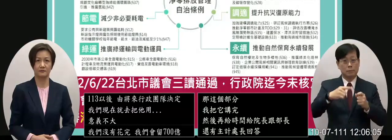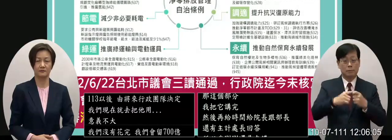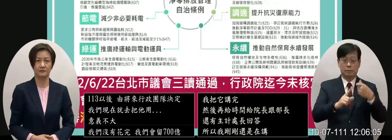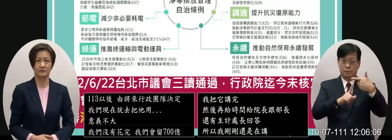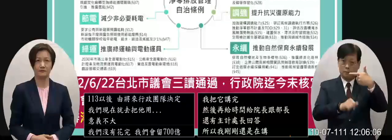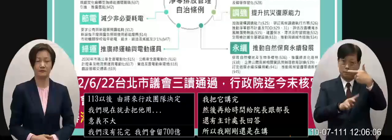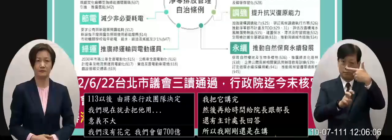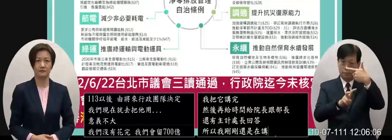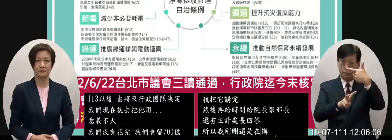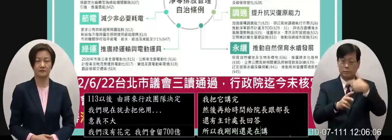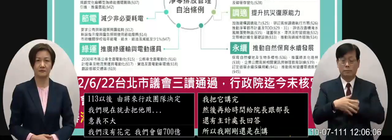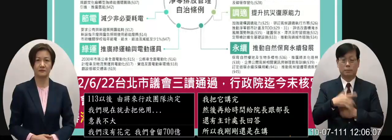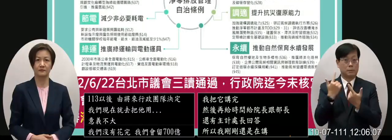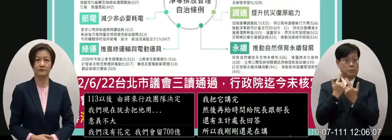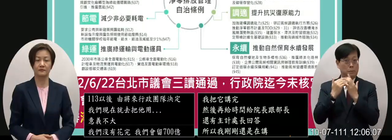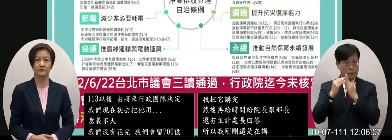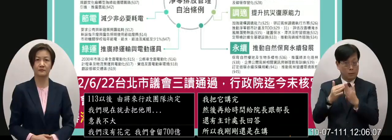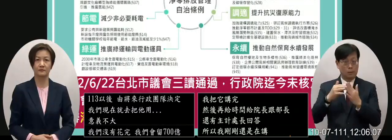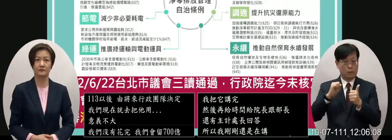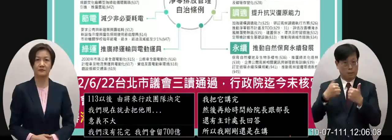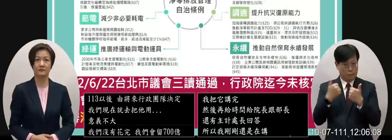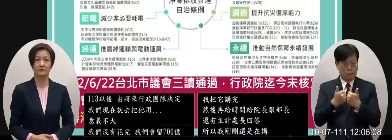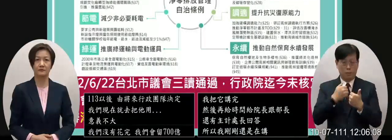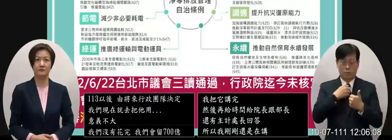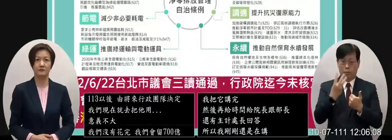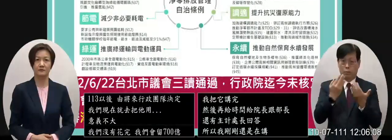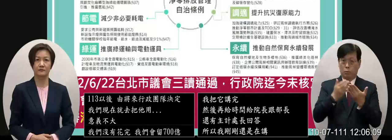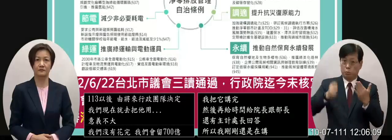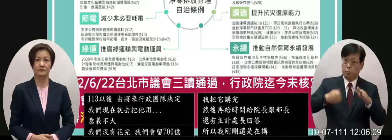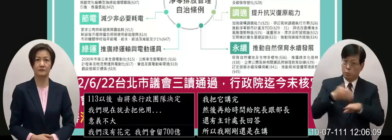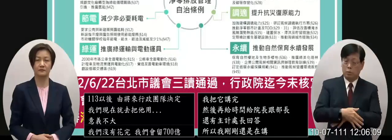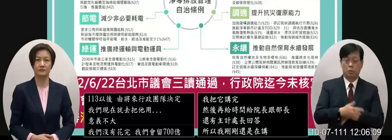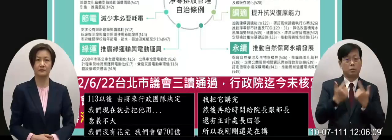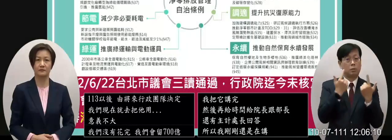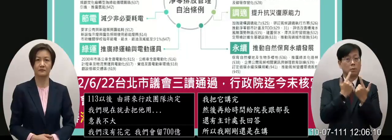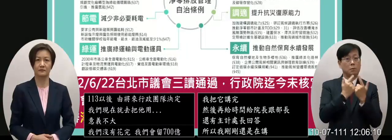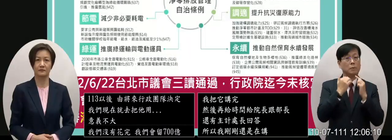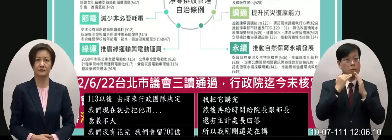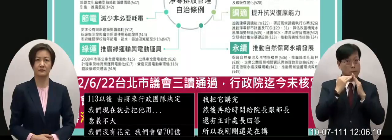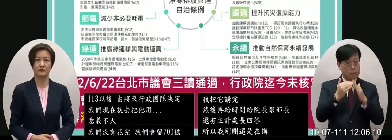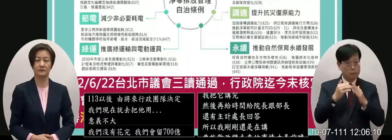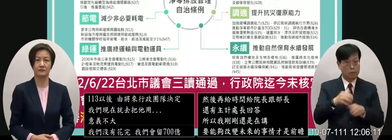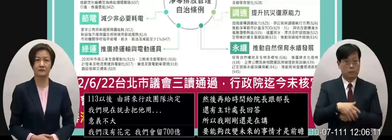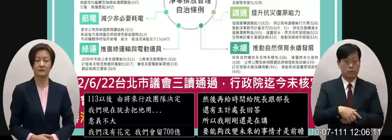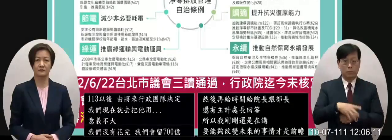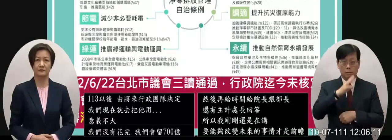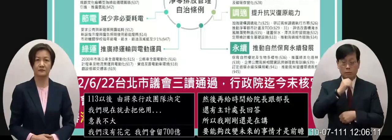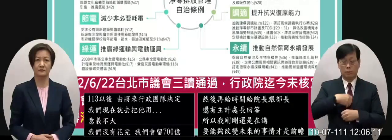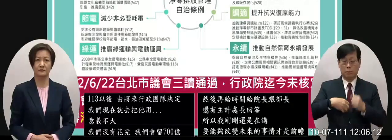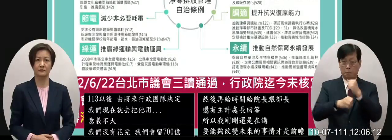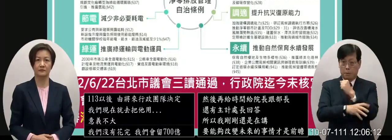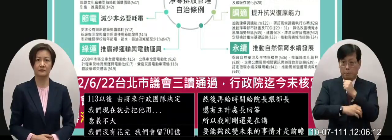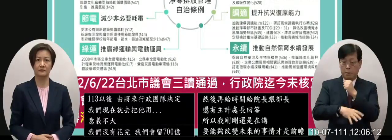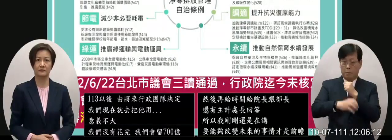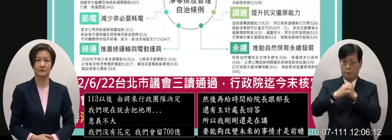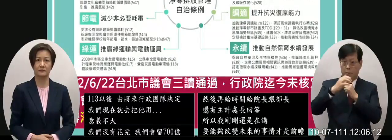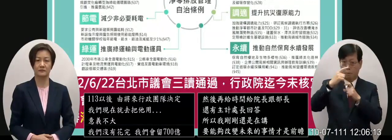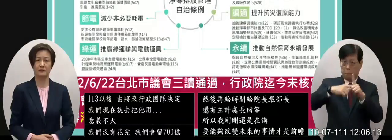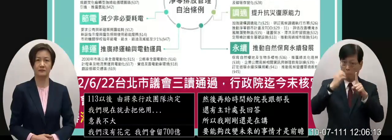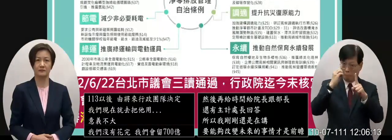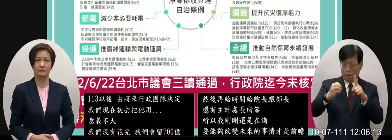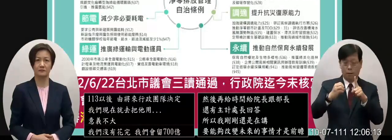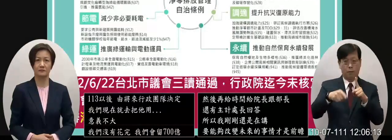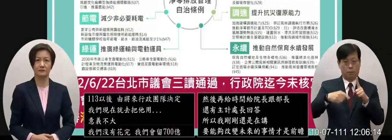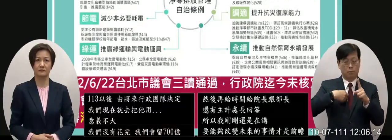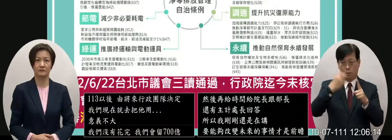年6月22号呢，台北市的议会已经三读通过这个台北市的所谓的近零排放的管理自治条例，到